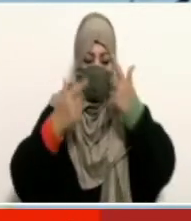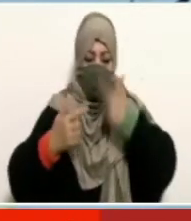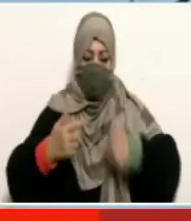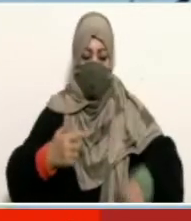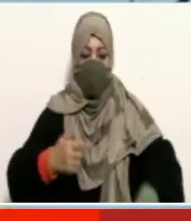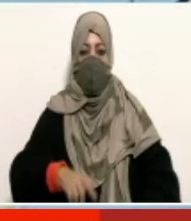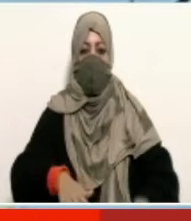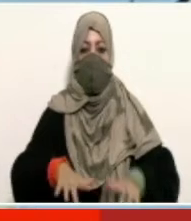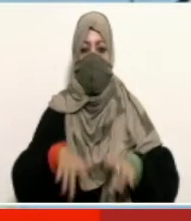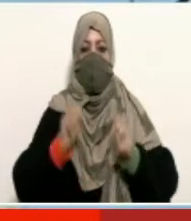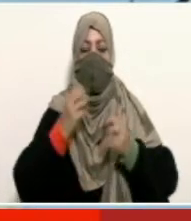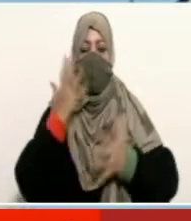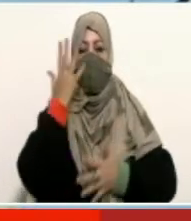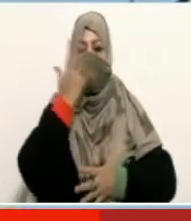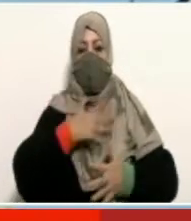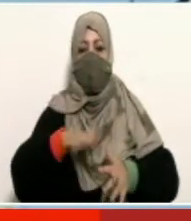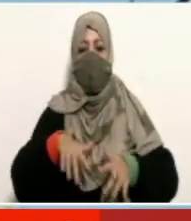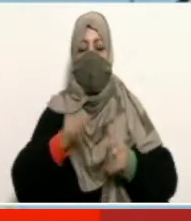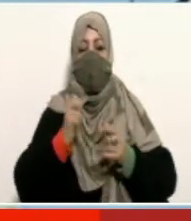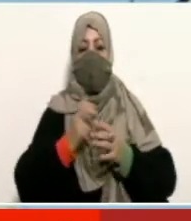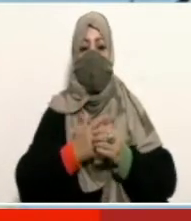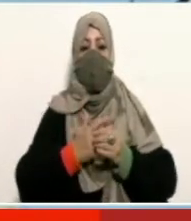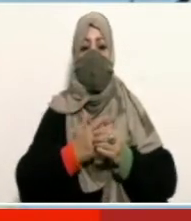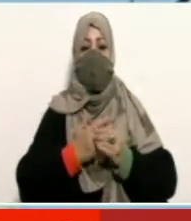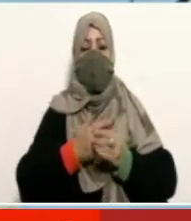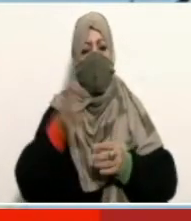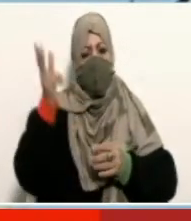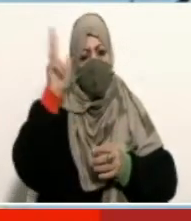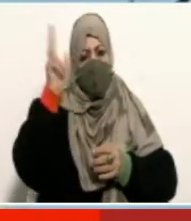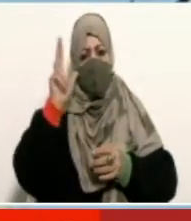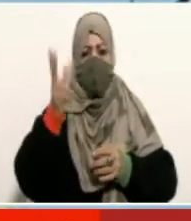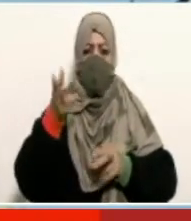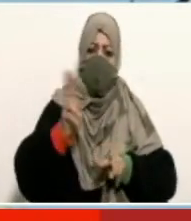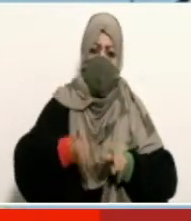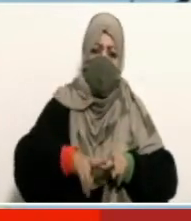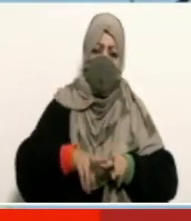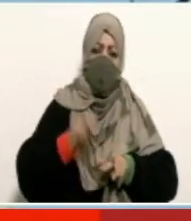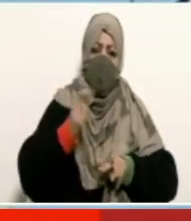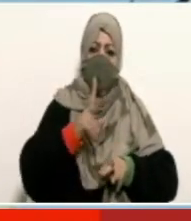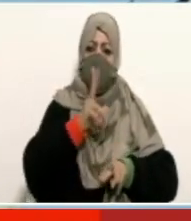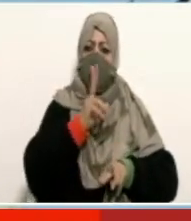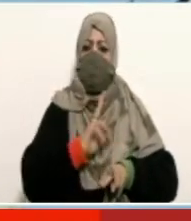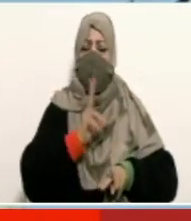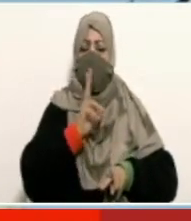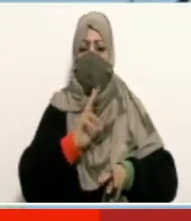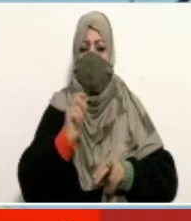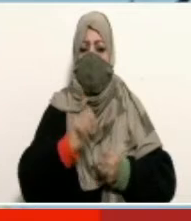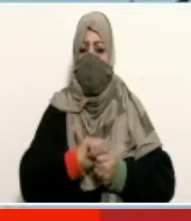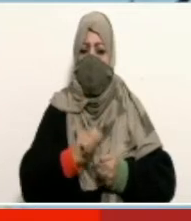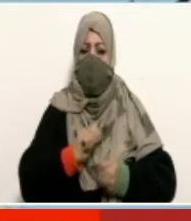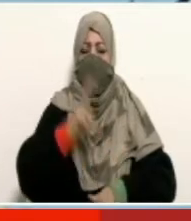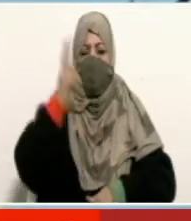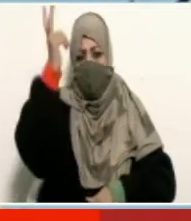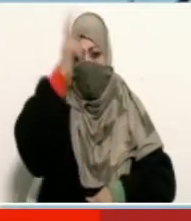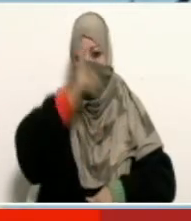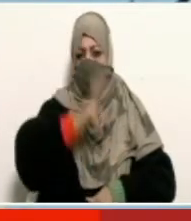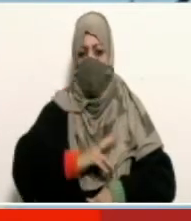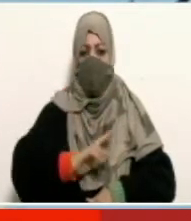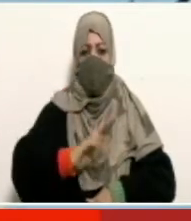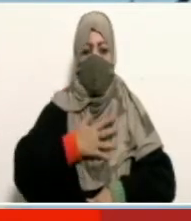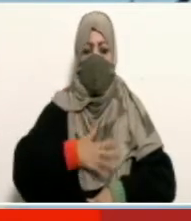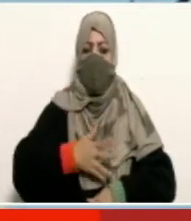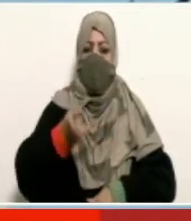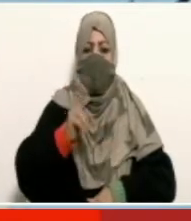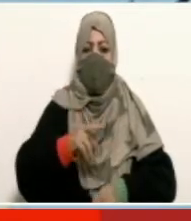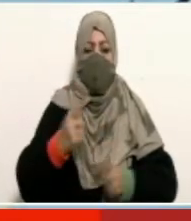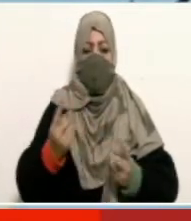بعد ذلك مثلا الصابون لزيادة التطهير والتنظف أو ما فيش بأس يعني، لكن الأول